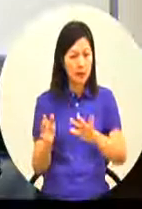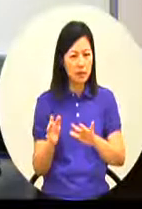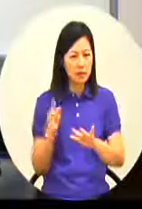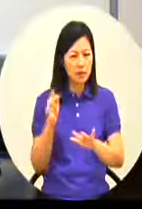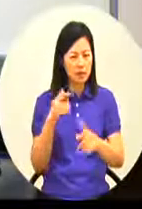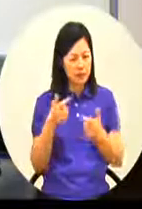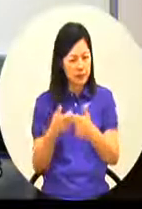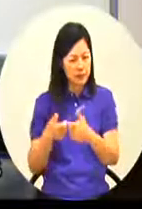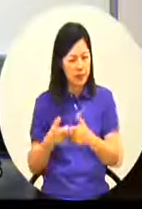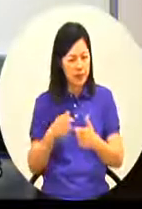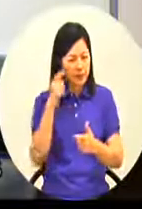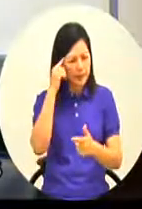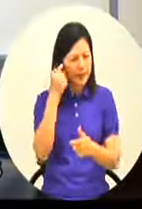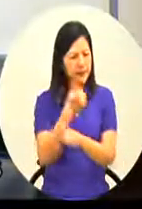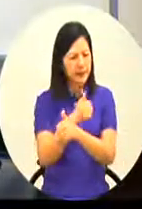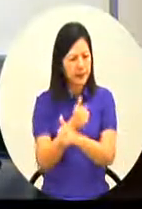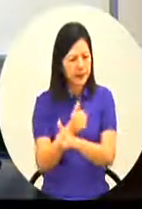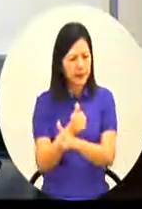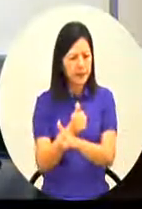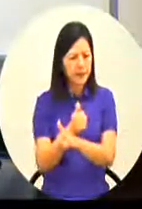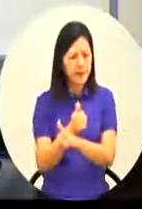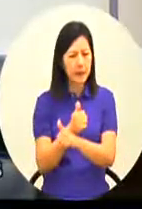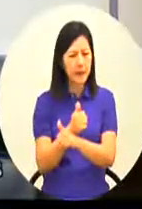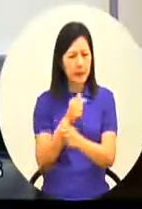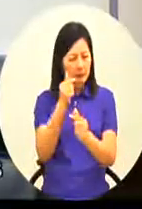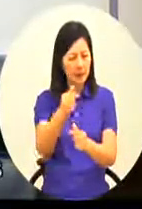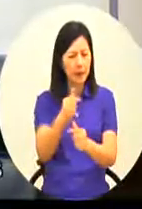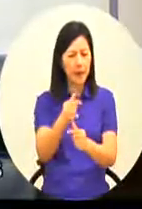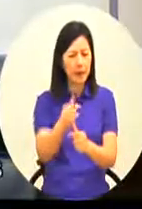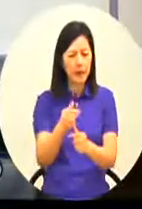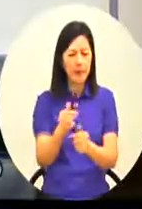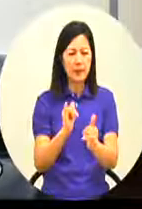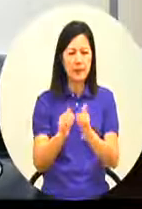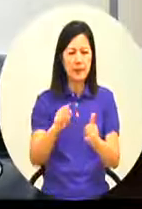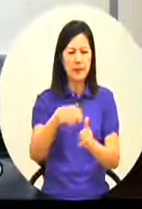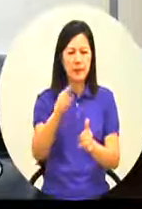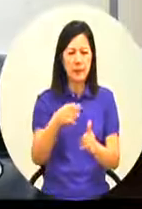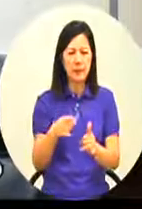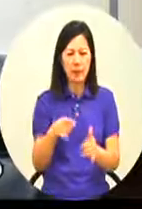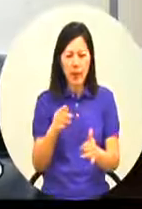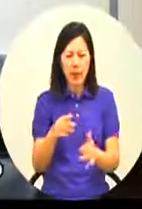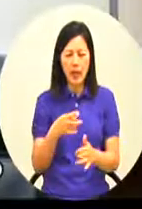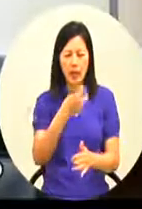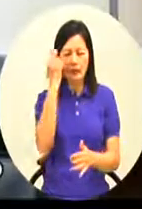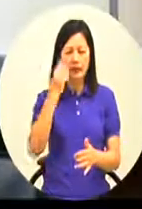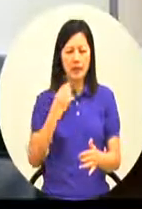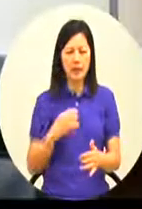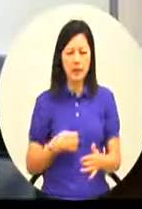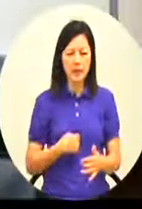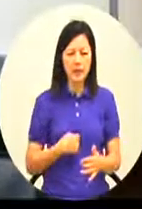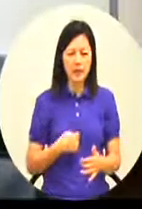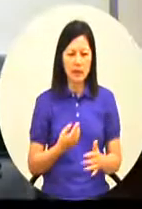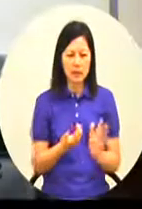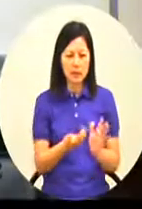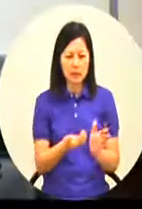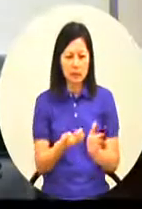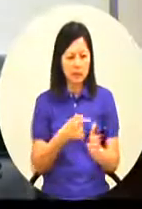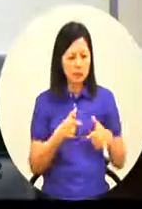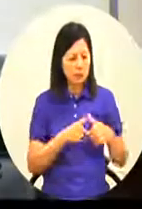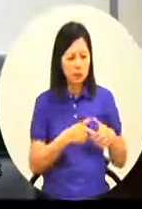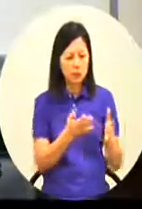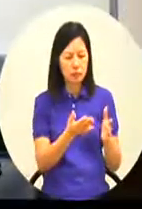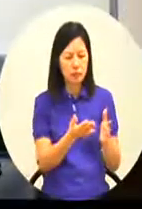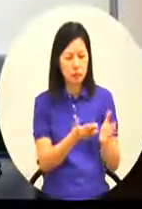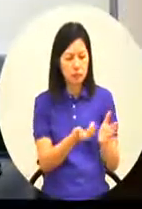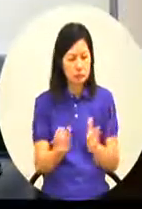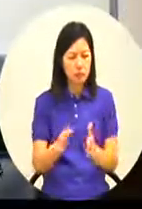种更全方位的，不要让民众措手不及，哦，然后呢没有预期心理，然后就突